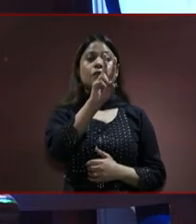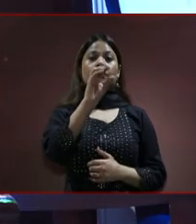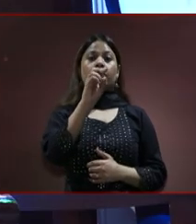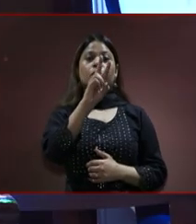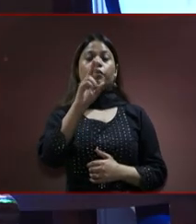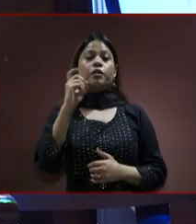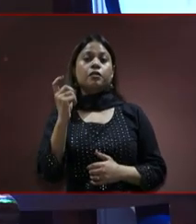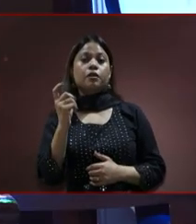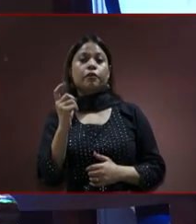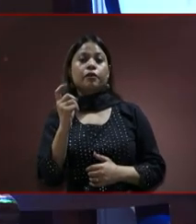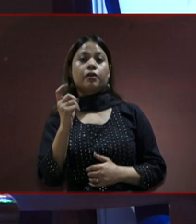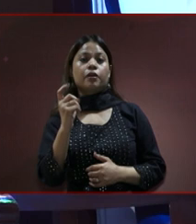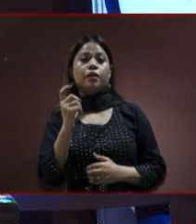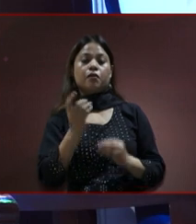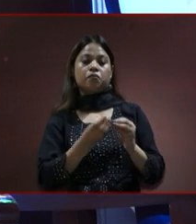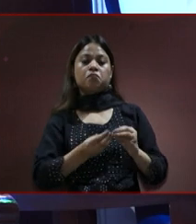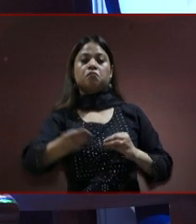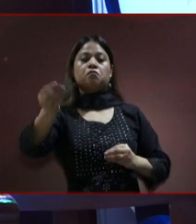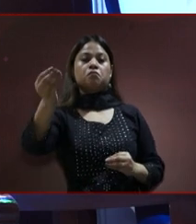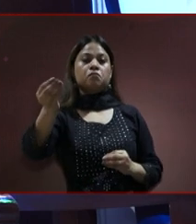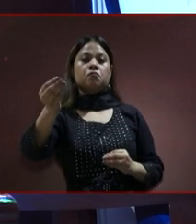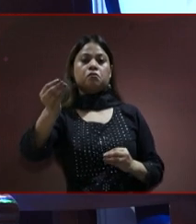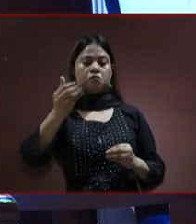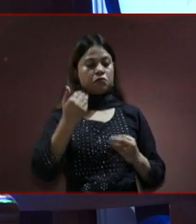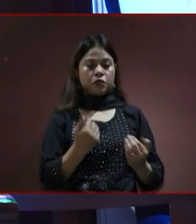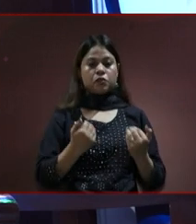तक, मैंने आज से